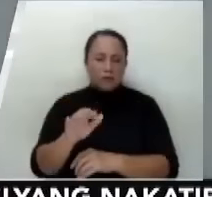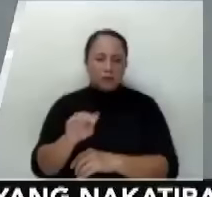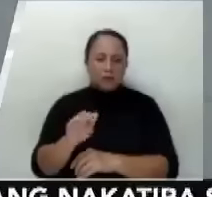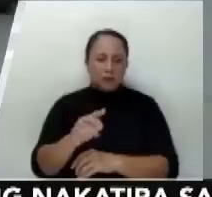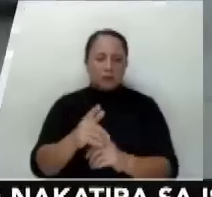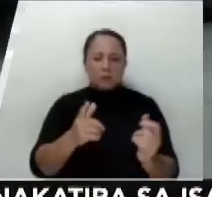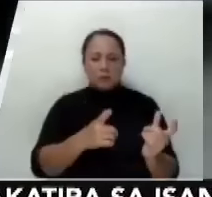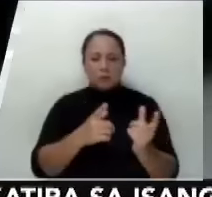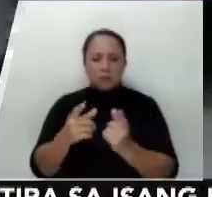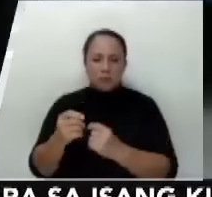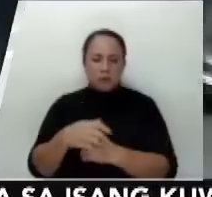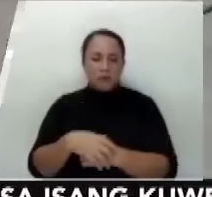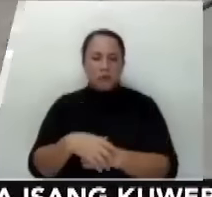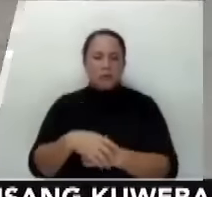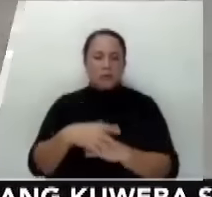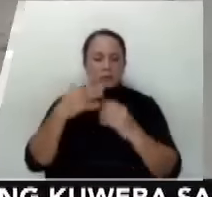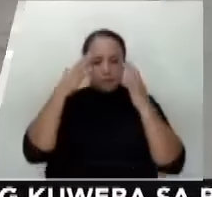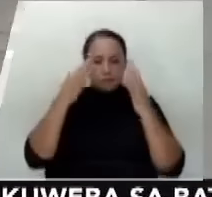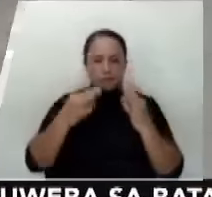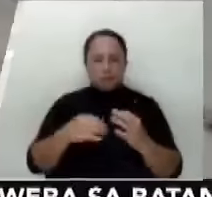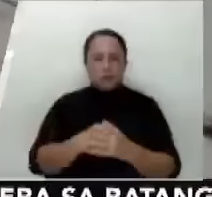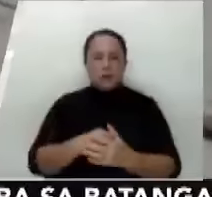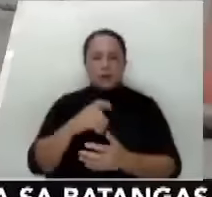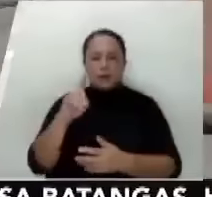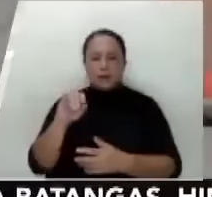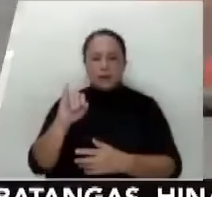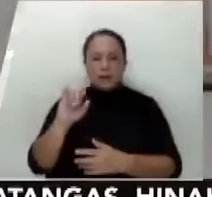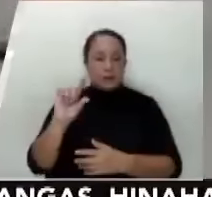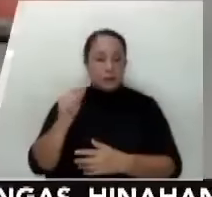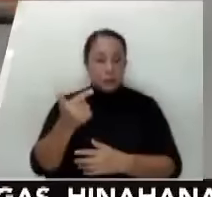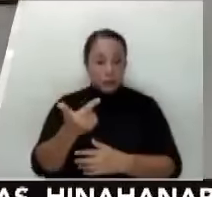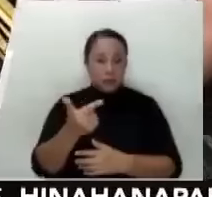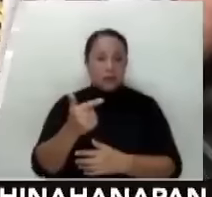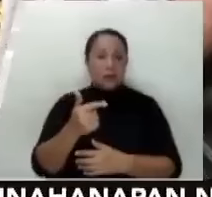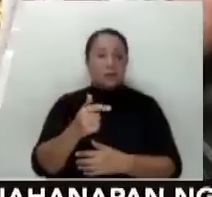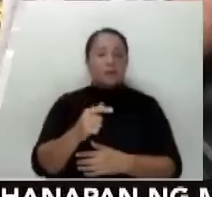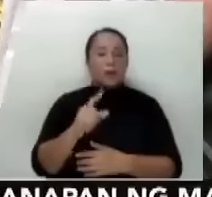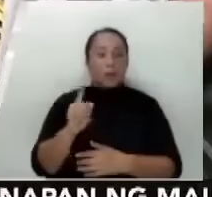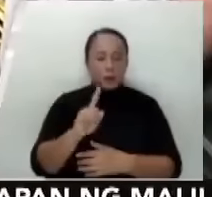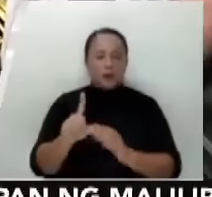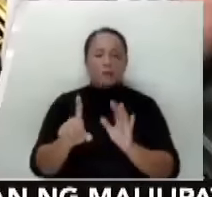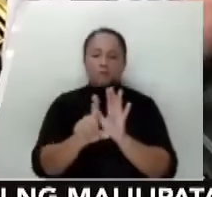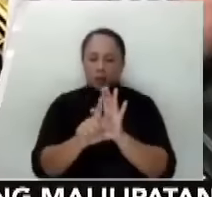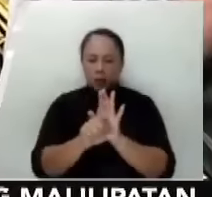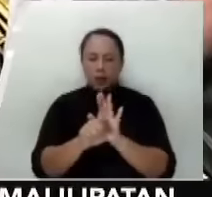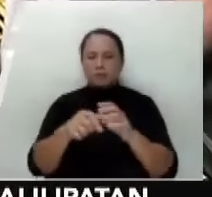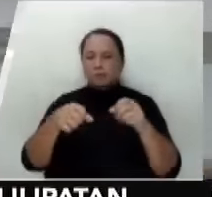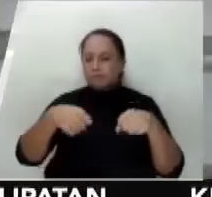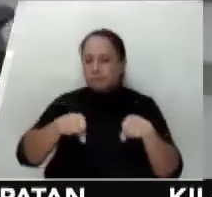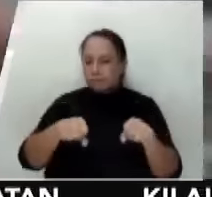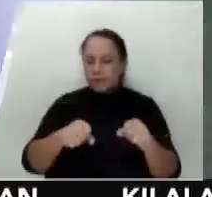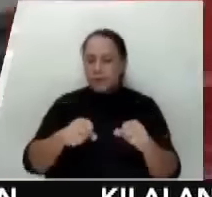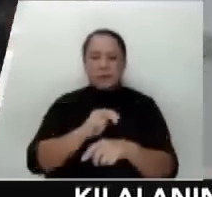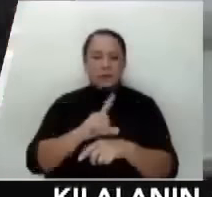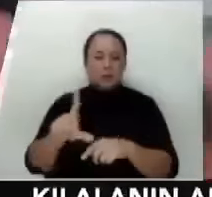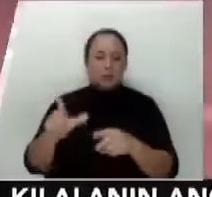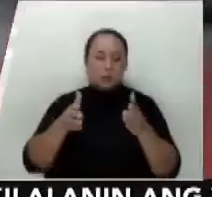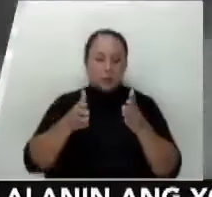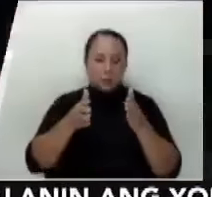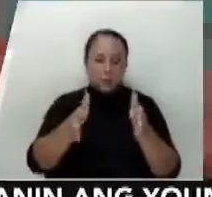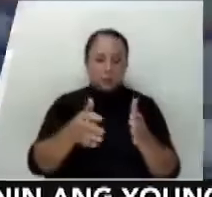dati ng resolusyon ng Department of Interior and Local Government o DILG na bawal ang mga tricycle sa mga national roads. 19